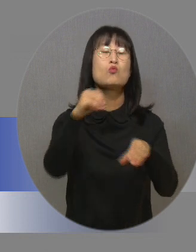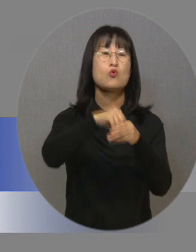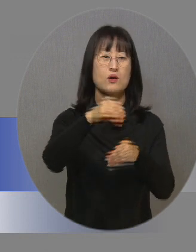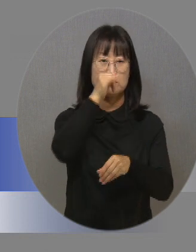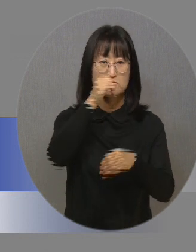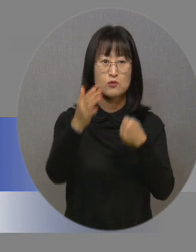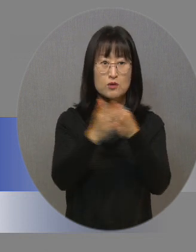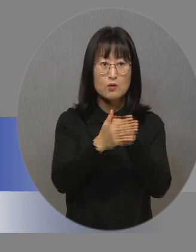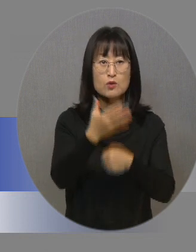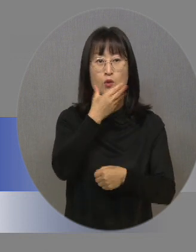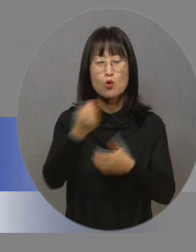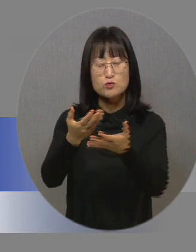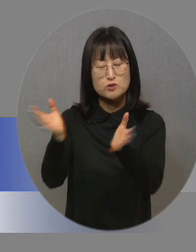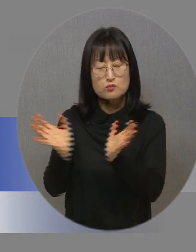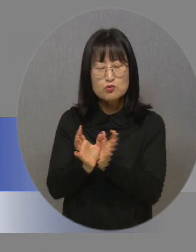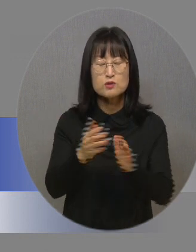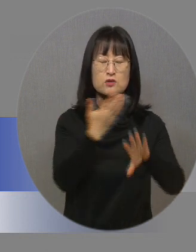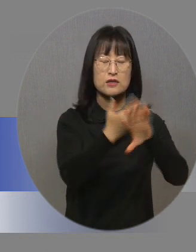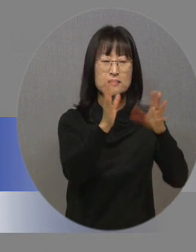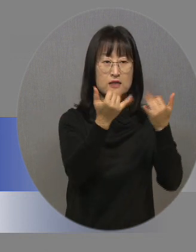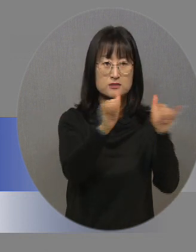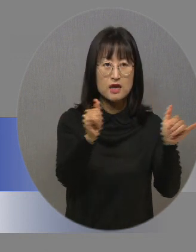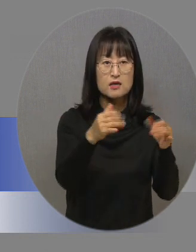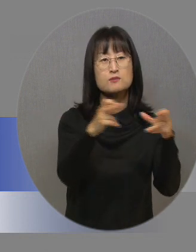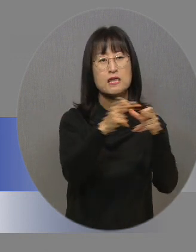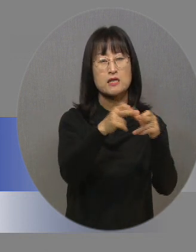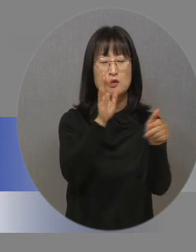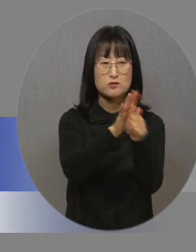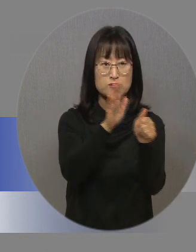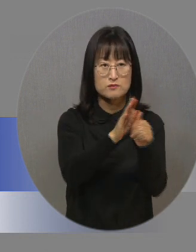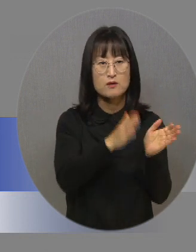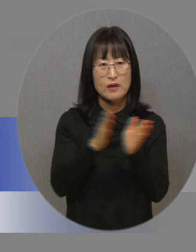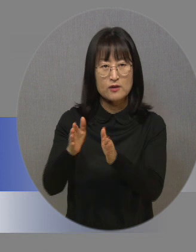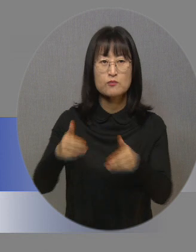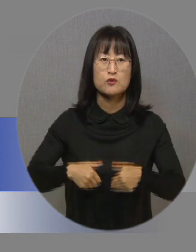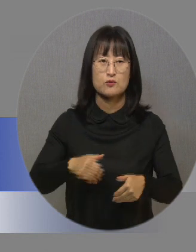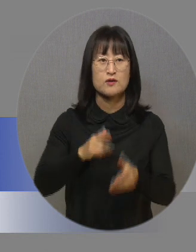외국인 장애인들의 지원 방안 마련을 주문하겠다고 말했습니다.